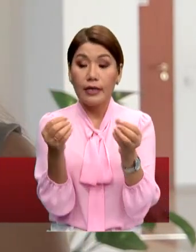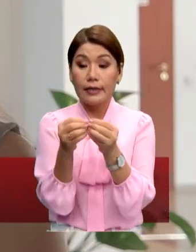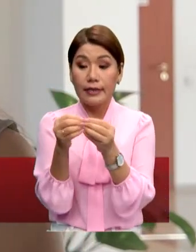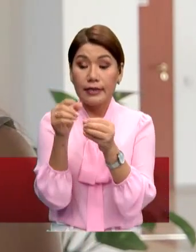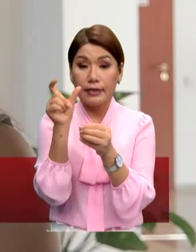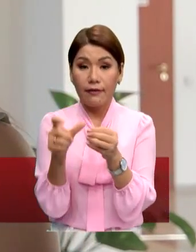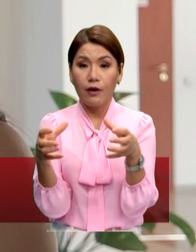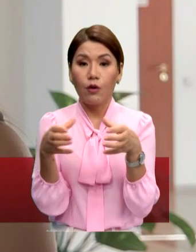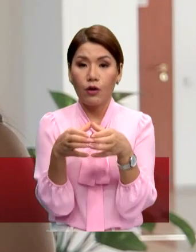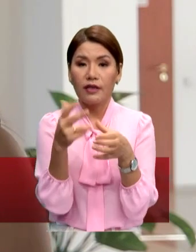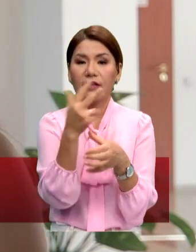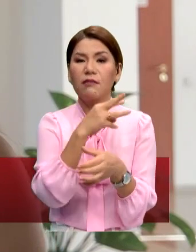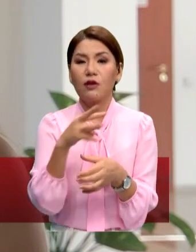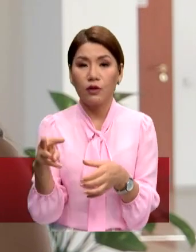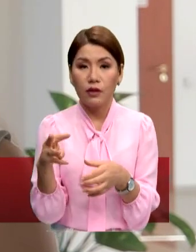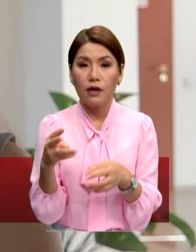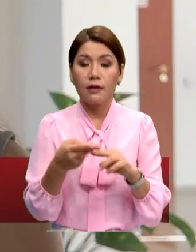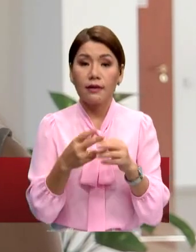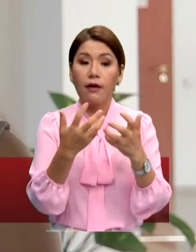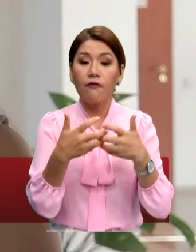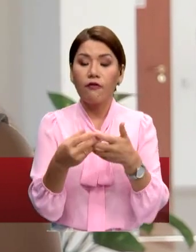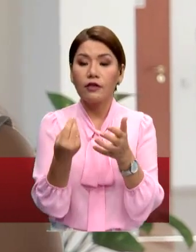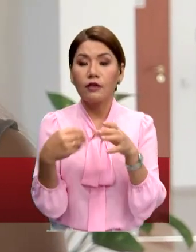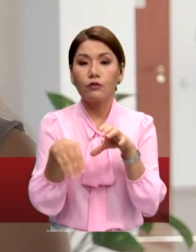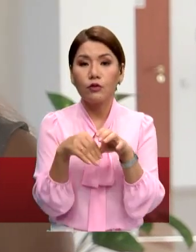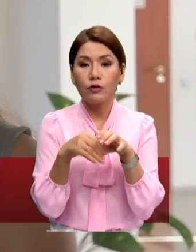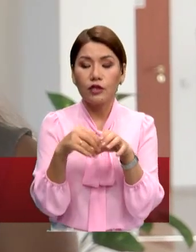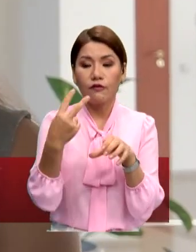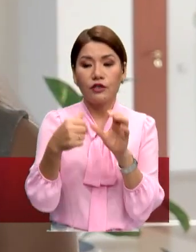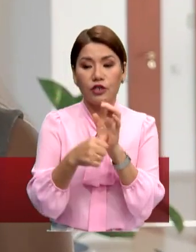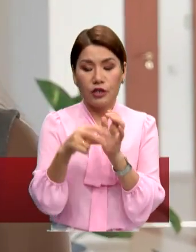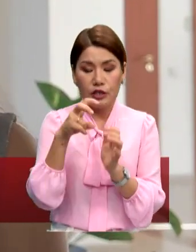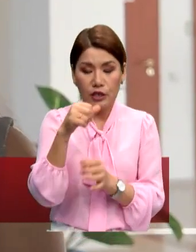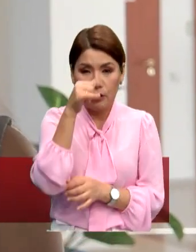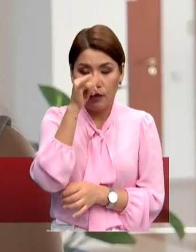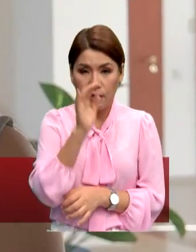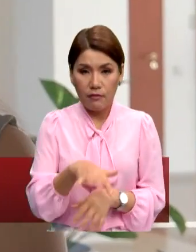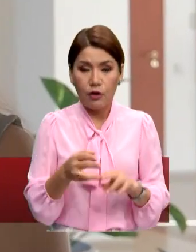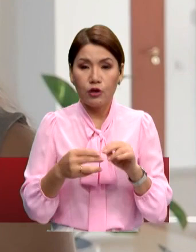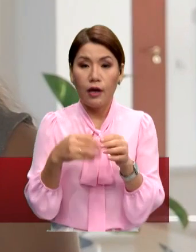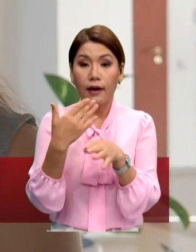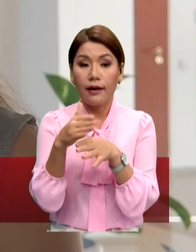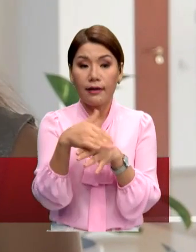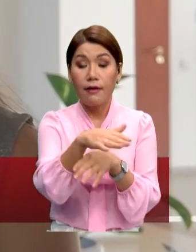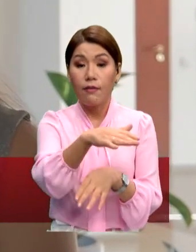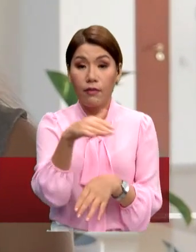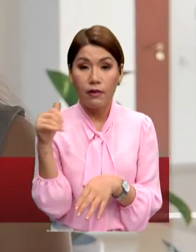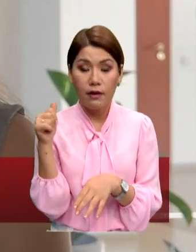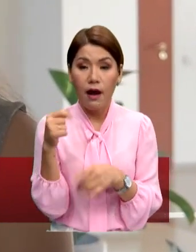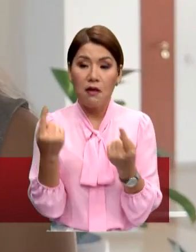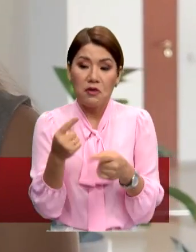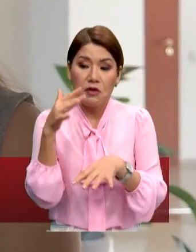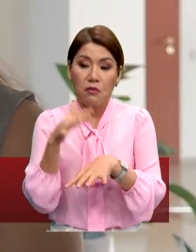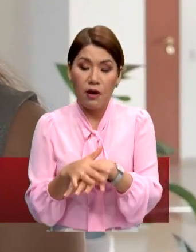да, это минимум 3 миллиона. Ну, то есть накопить эти деньги в 26 лет – это вообще нереально. Если кредитоваться в обычных банках